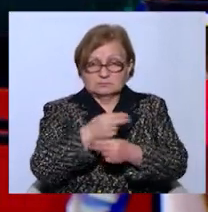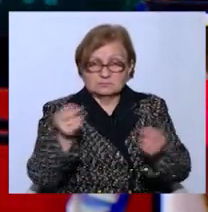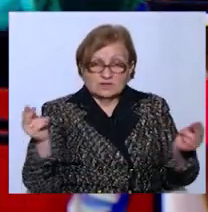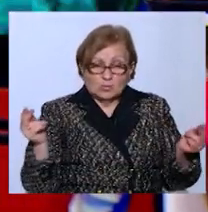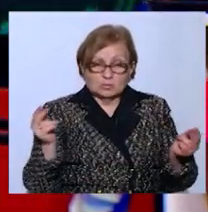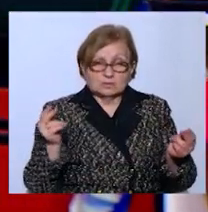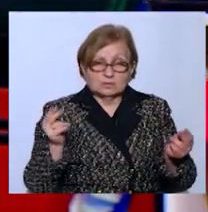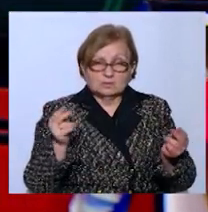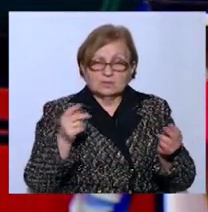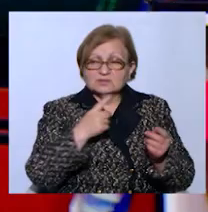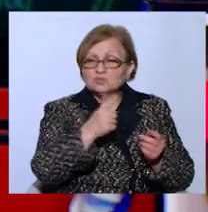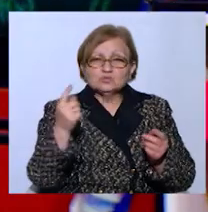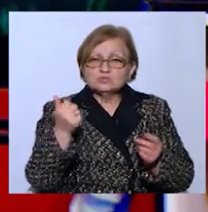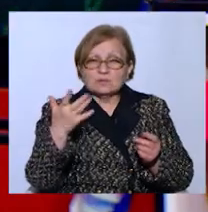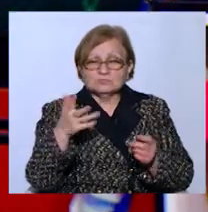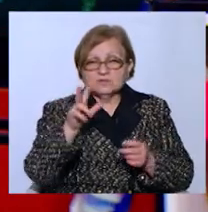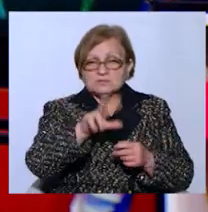თითოს? 3.